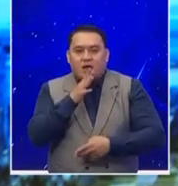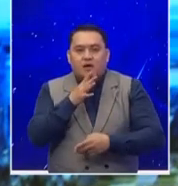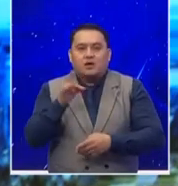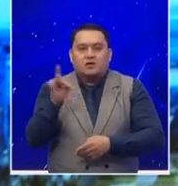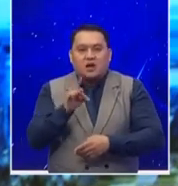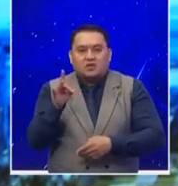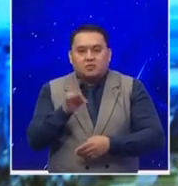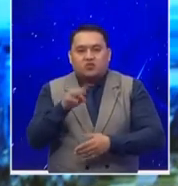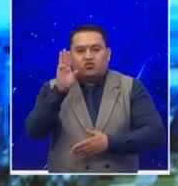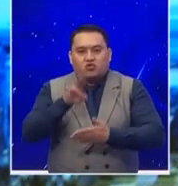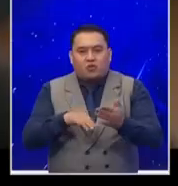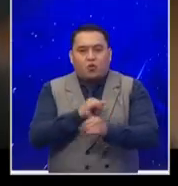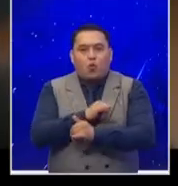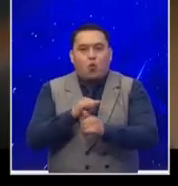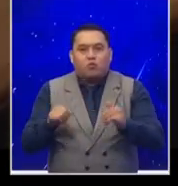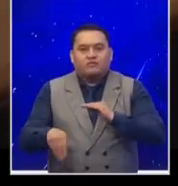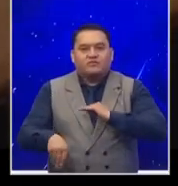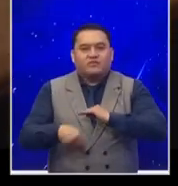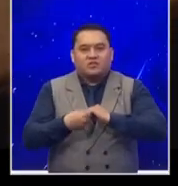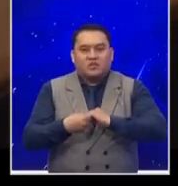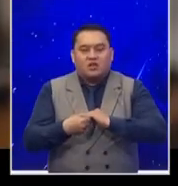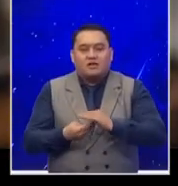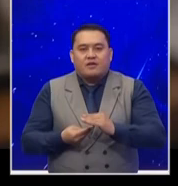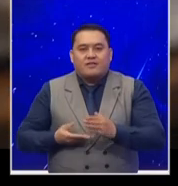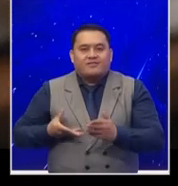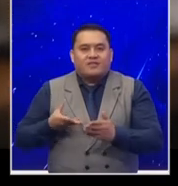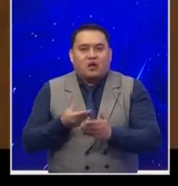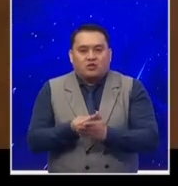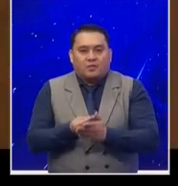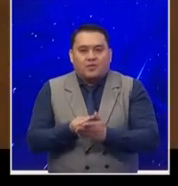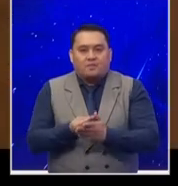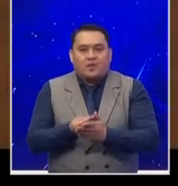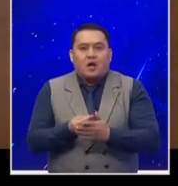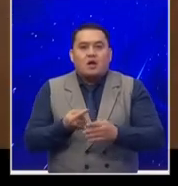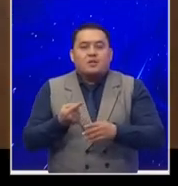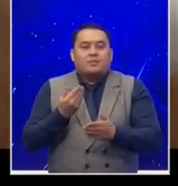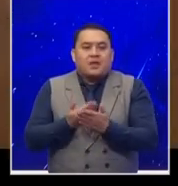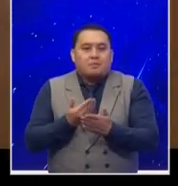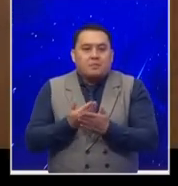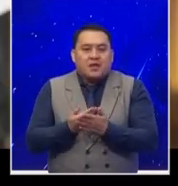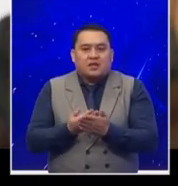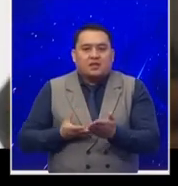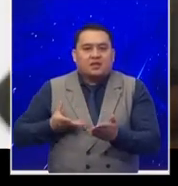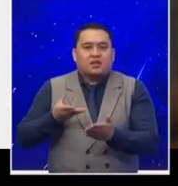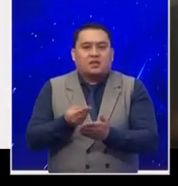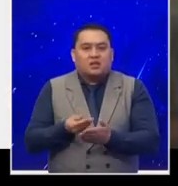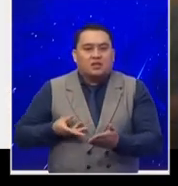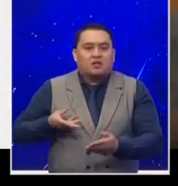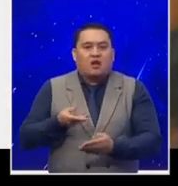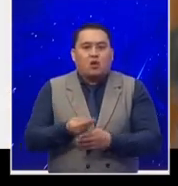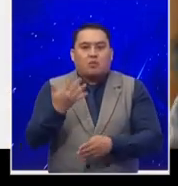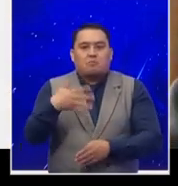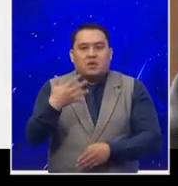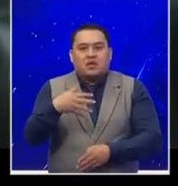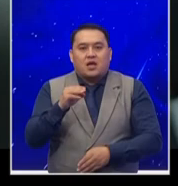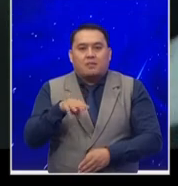размеры кратных штрафов за дачу взятки и посредничество во взяточничестве. К примеру, теперь для дающих взятку это до